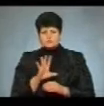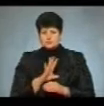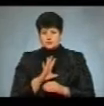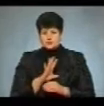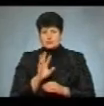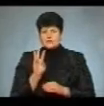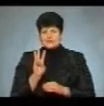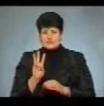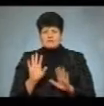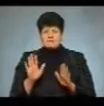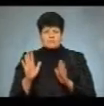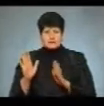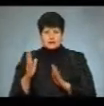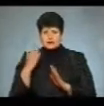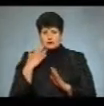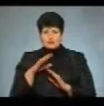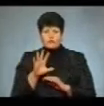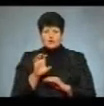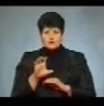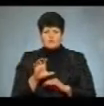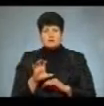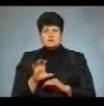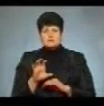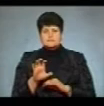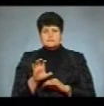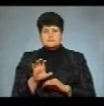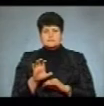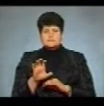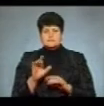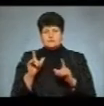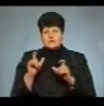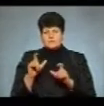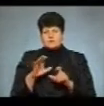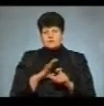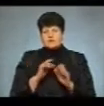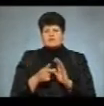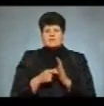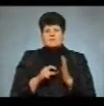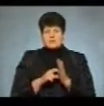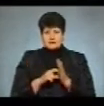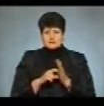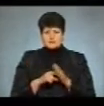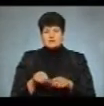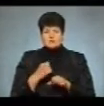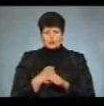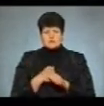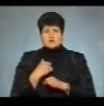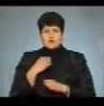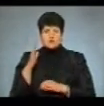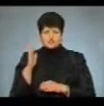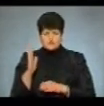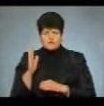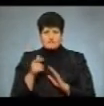три випадки, коли фотографувалися якраз в кімнатах, де відбувається голосування,